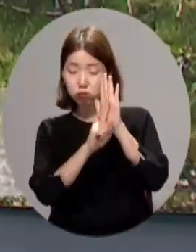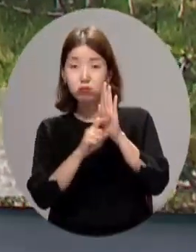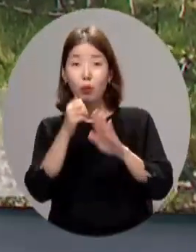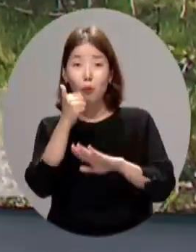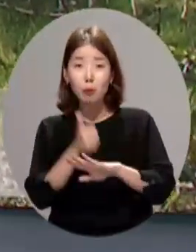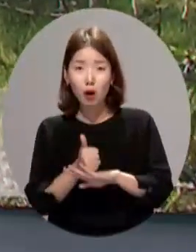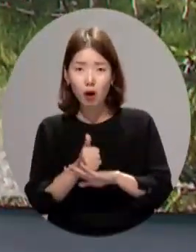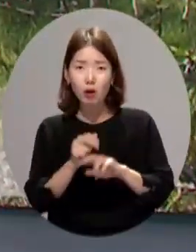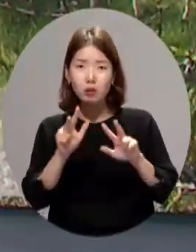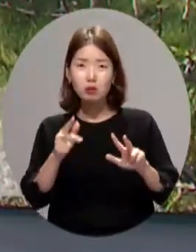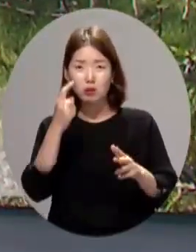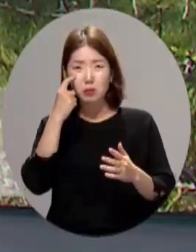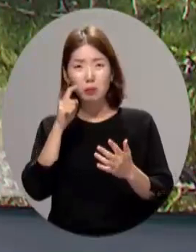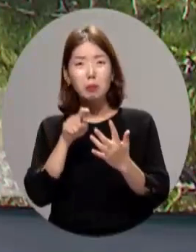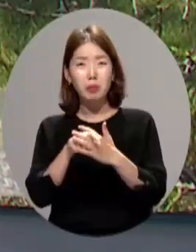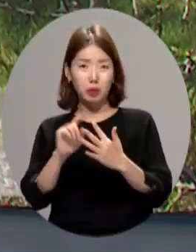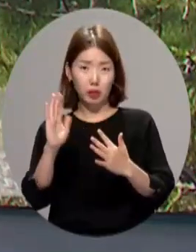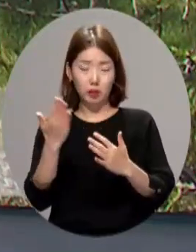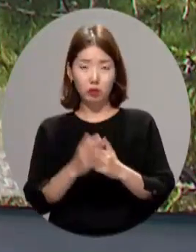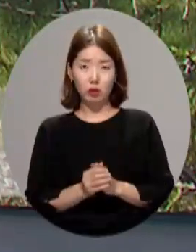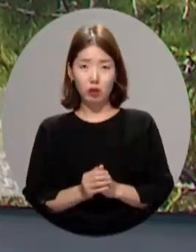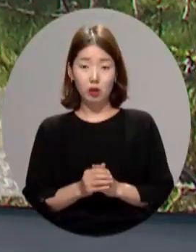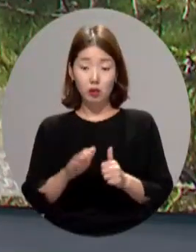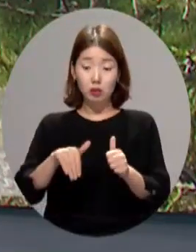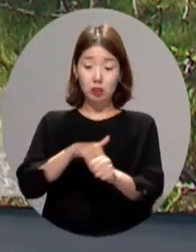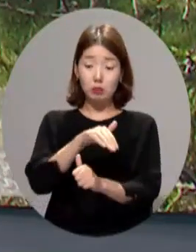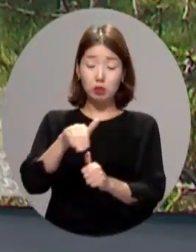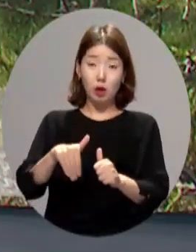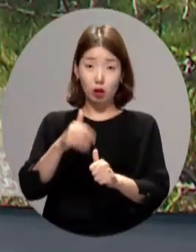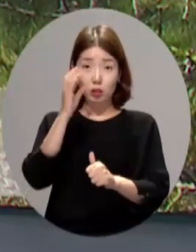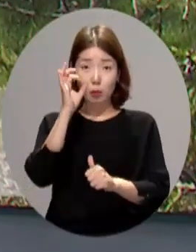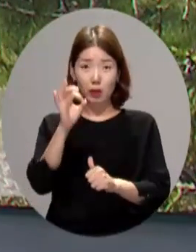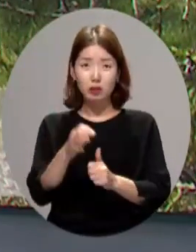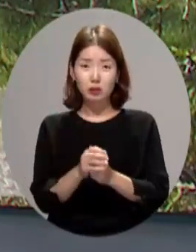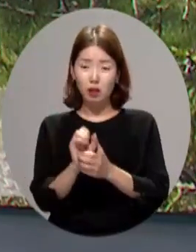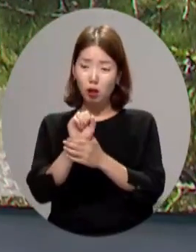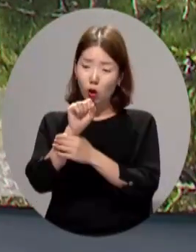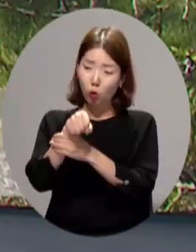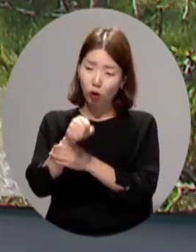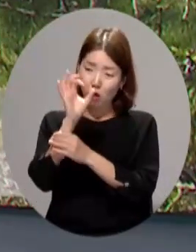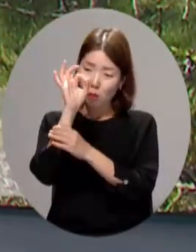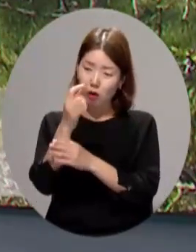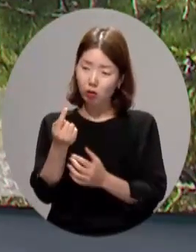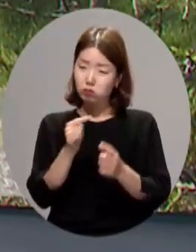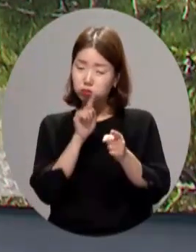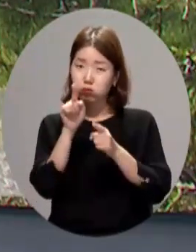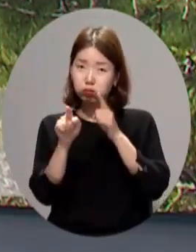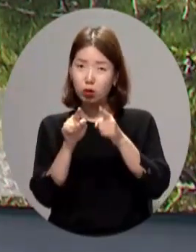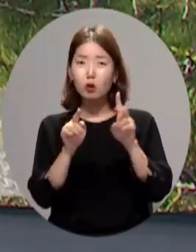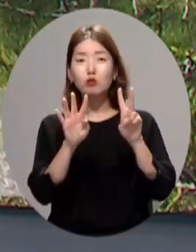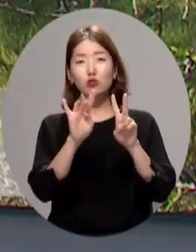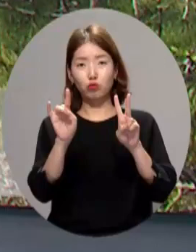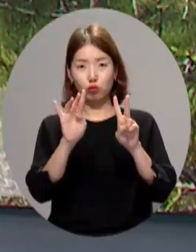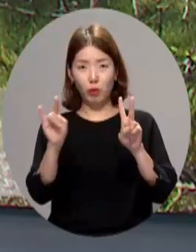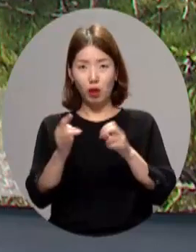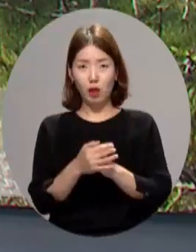결과가 이제 집계된 건데요. 전라북도의 현지 실사 결과 과수를 중심으로 신고된 면적의 무려 두